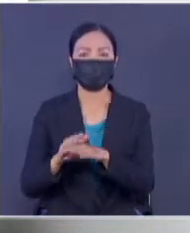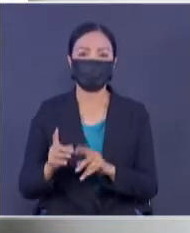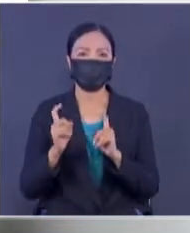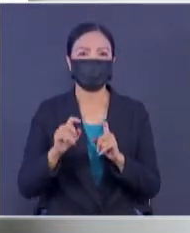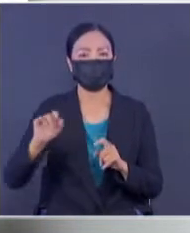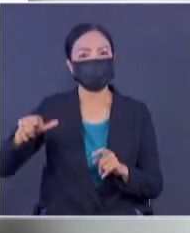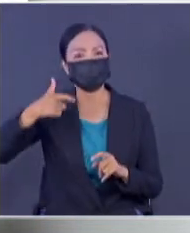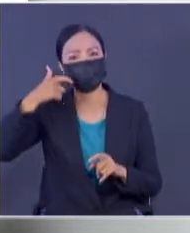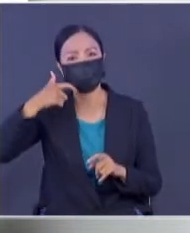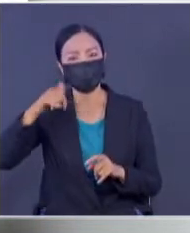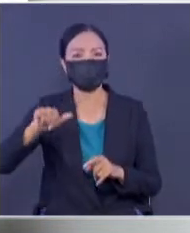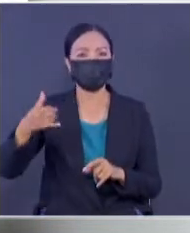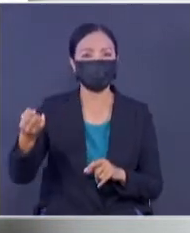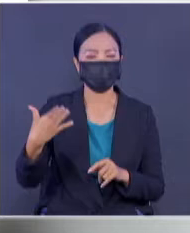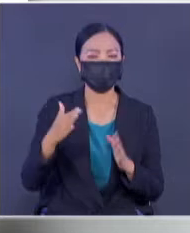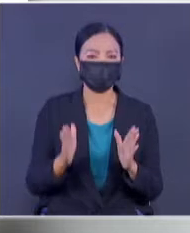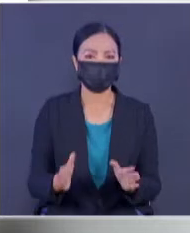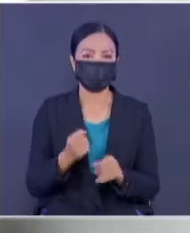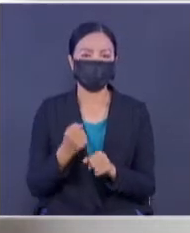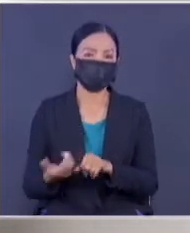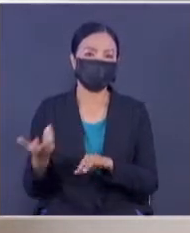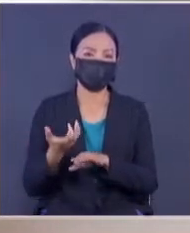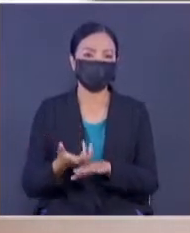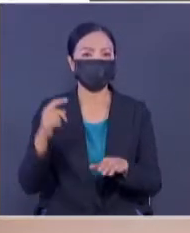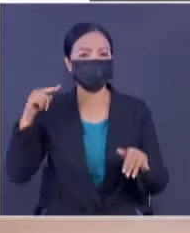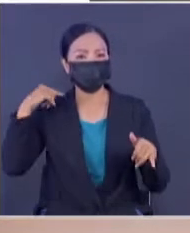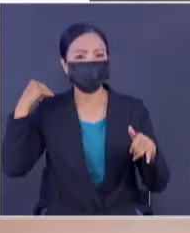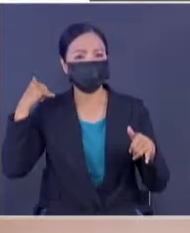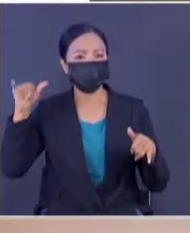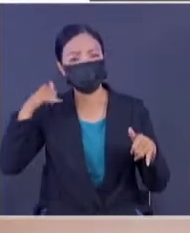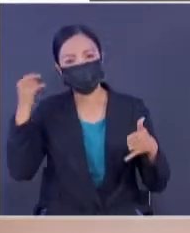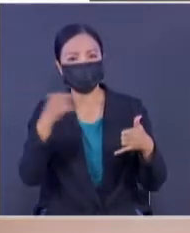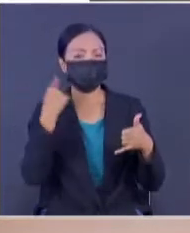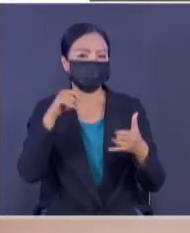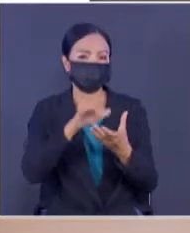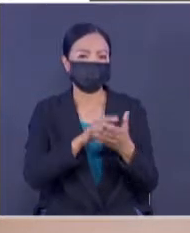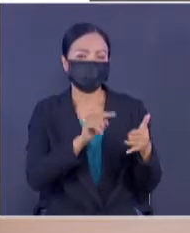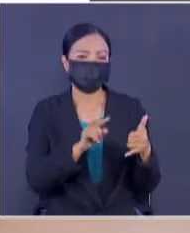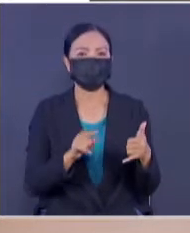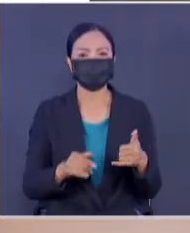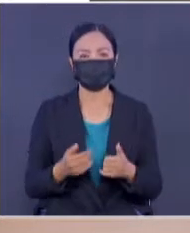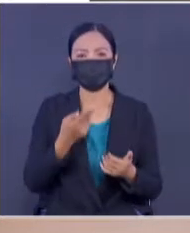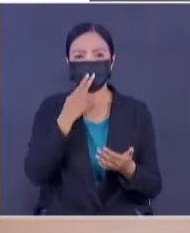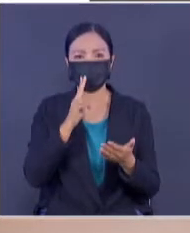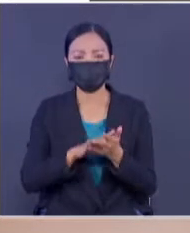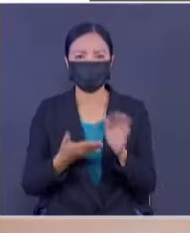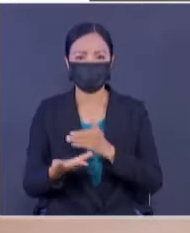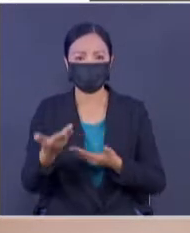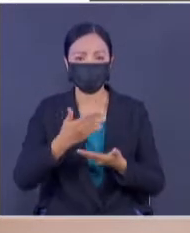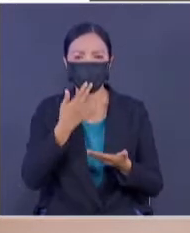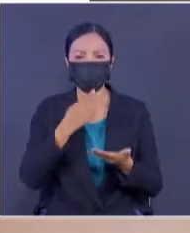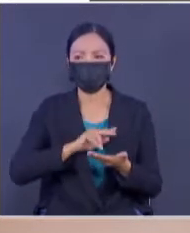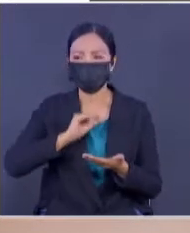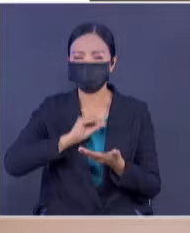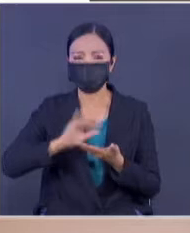งคอลเซ็นเตอร์ที่อ้างว่าเป็นเจ้าหน้าที่ขนส่งโทรมาหาภรรยาคุณแอนพลชนะก็บอกนะคะว่ามีพัสดุที่ส่งไปจีนเนี่ยโดนตีกลับม